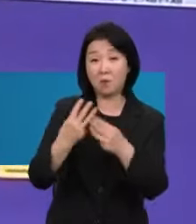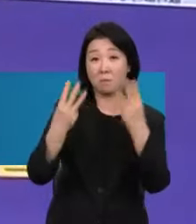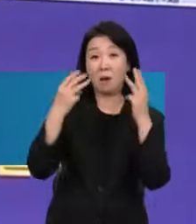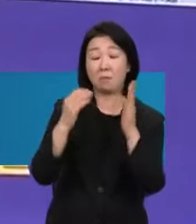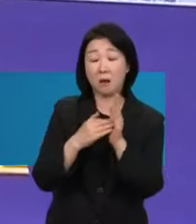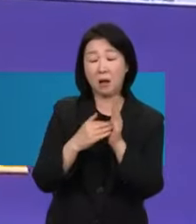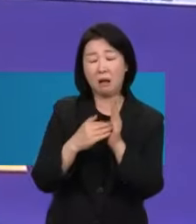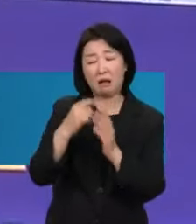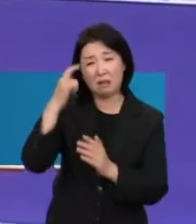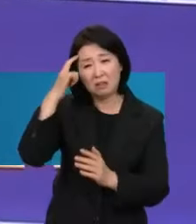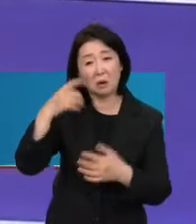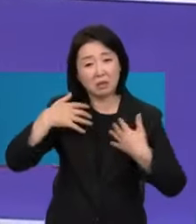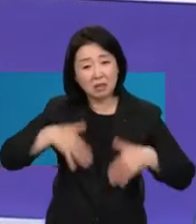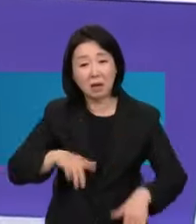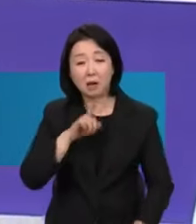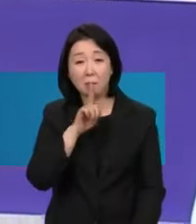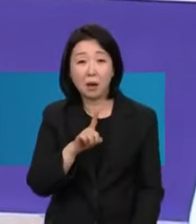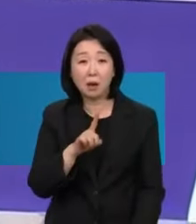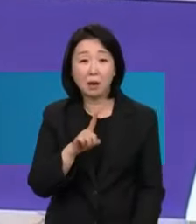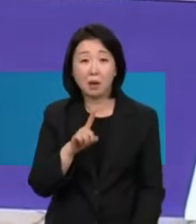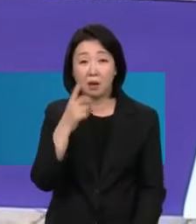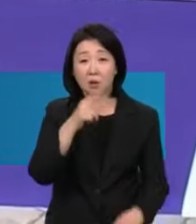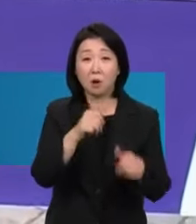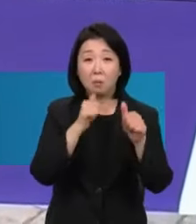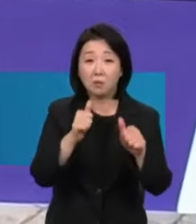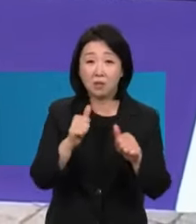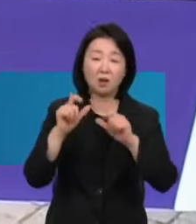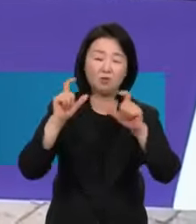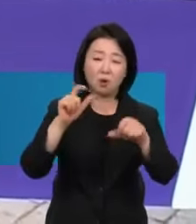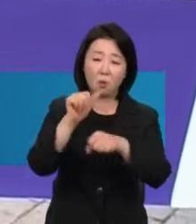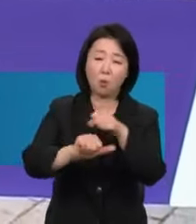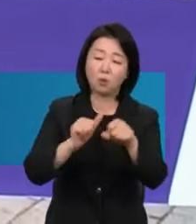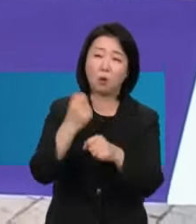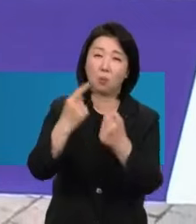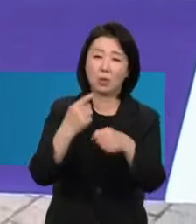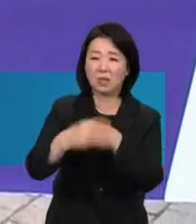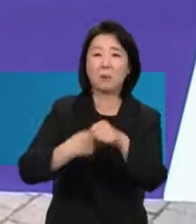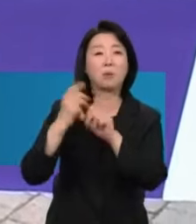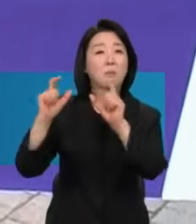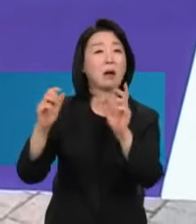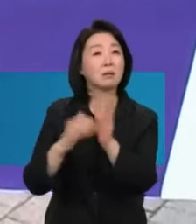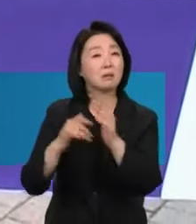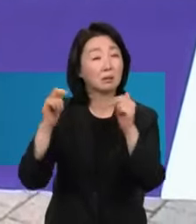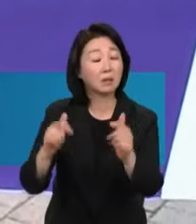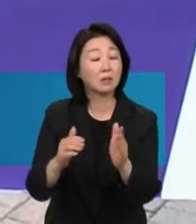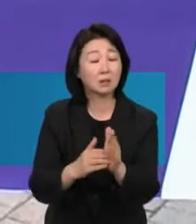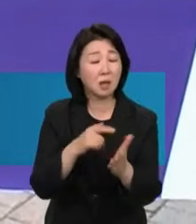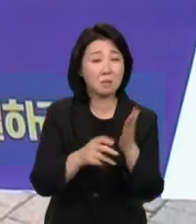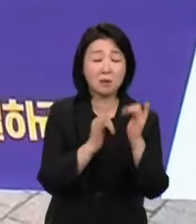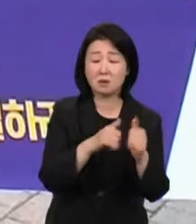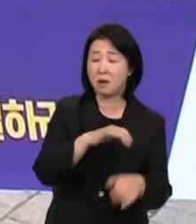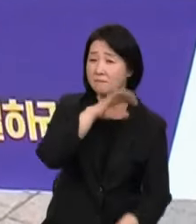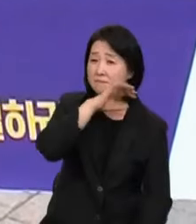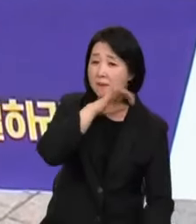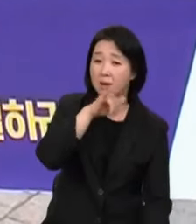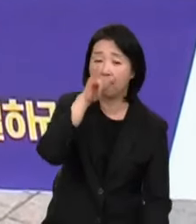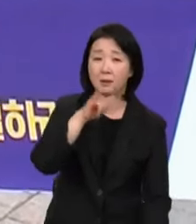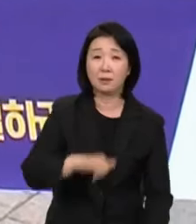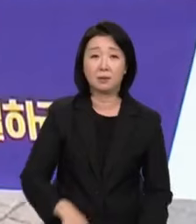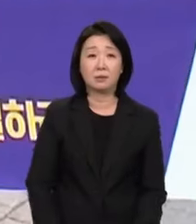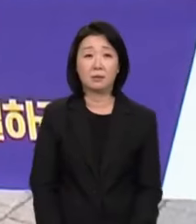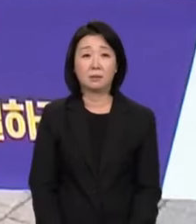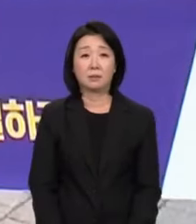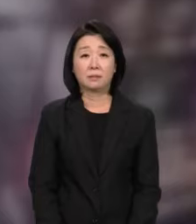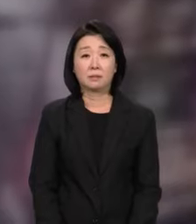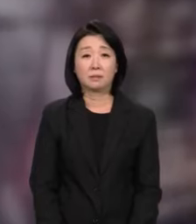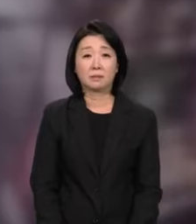심신미약 상태였다며 검찰이 구형한 징역 5년보다 낮은 형량을 선고했는데 피해자들은 반발했습니다. 배승주 기자입니다.